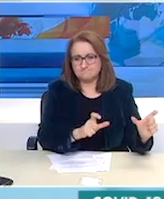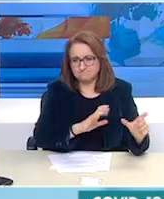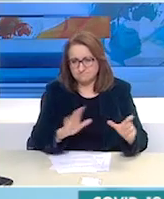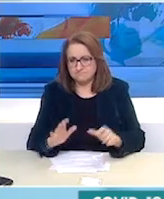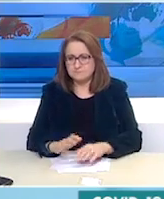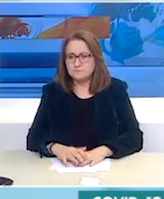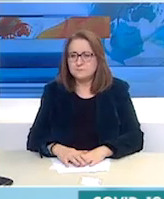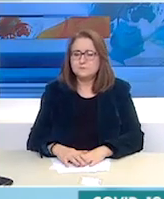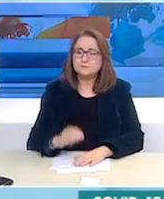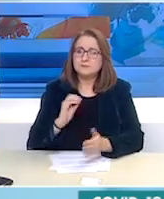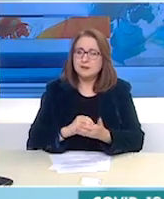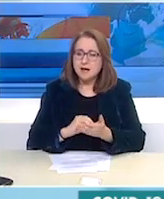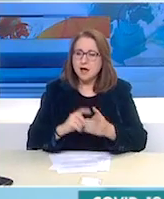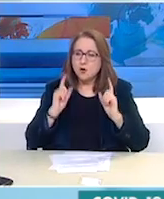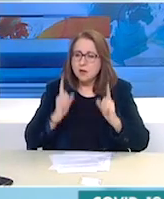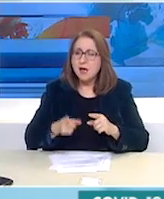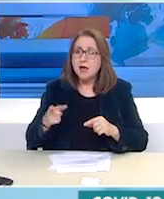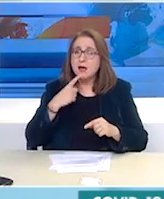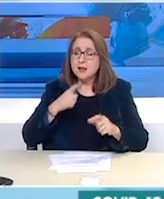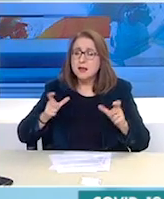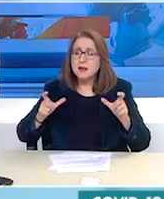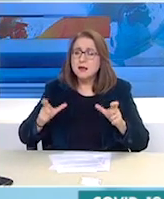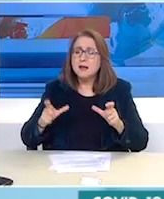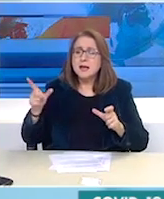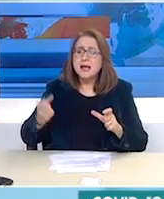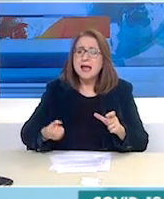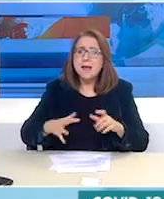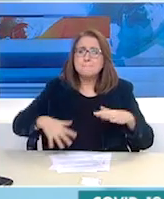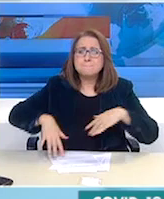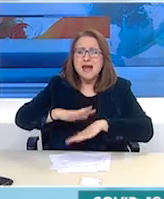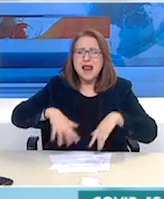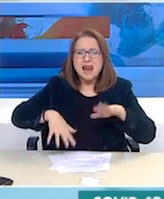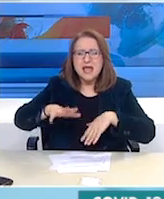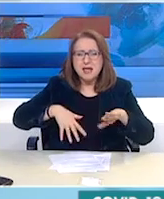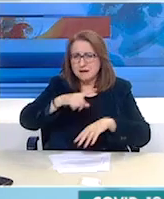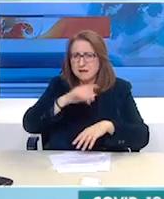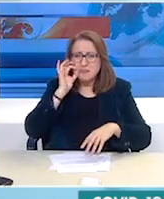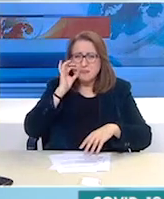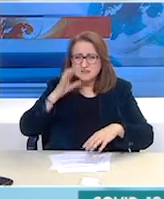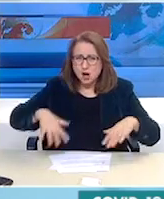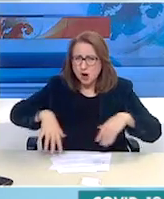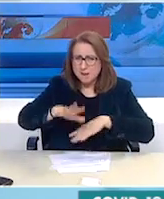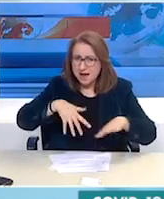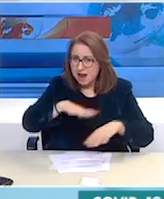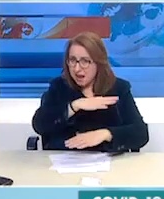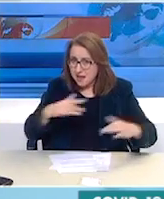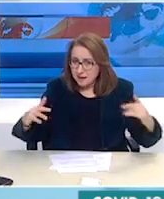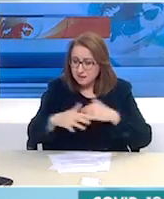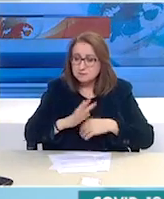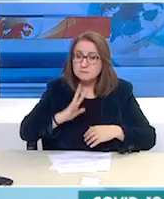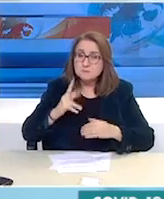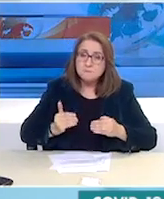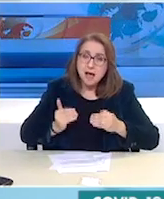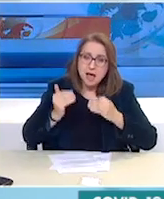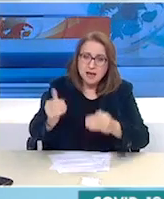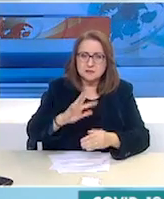εξάπλωσης του ιού, αποφασίστηκε επίσης να παραταθεί ο περιορισμός κίνησης πολιτών στη Νέα Παραλία Θεσσαλονίκης μέχρι και τις 20 Απριλίου. Για τον